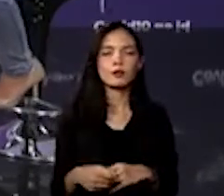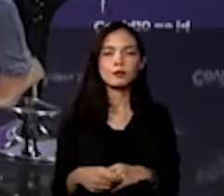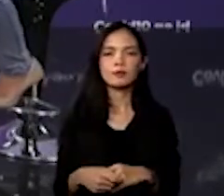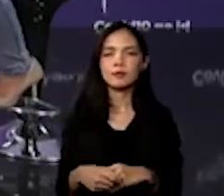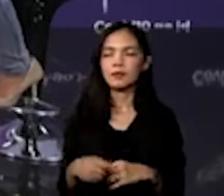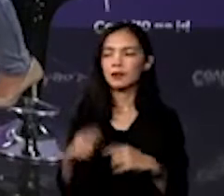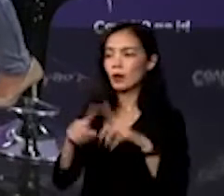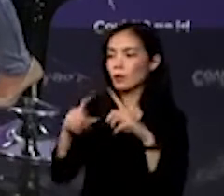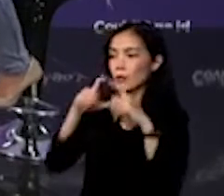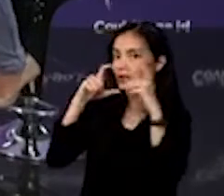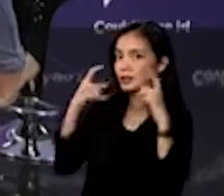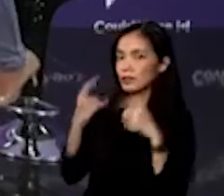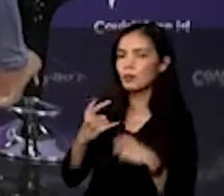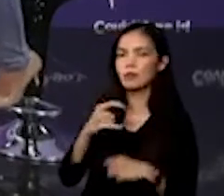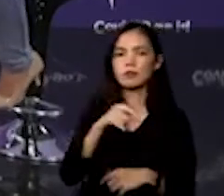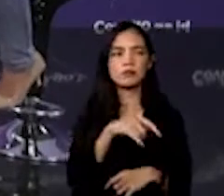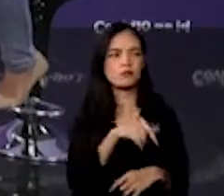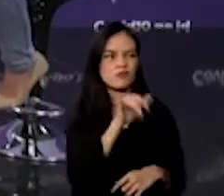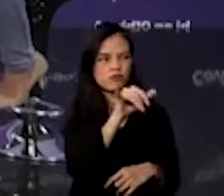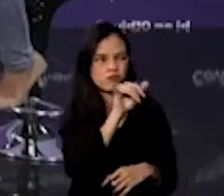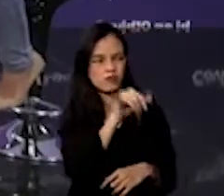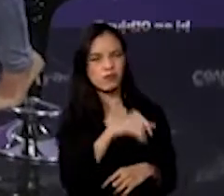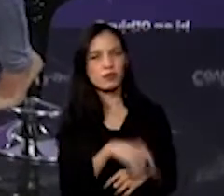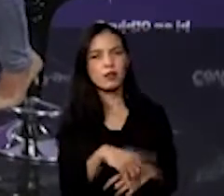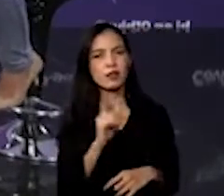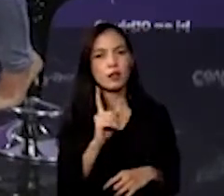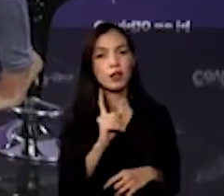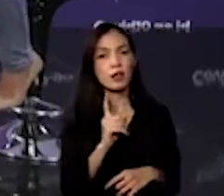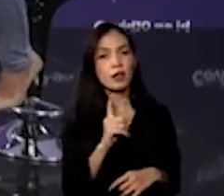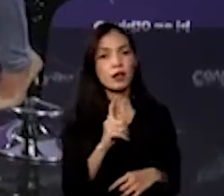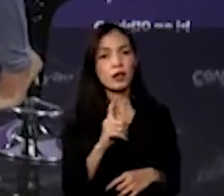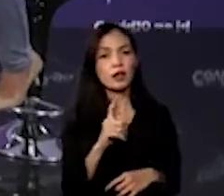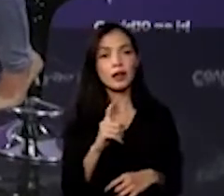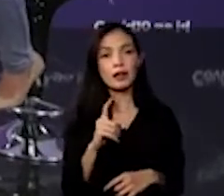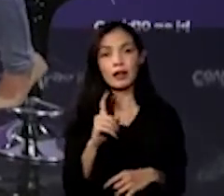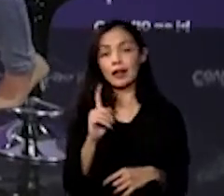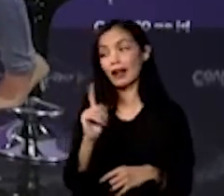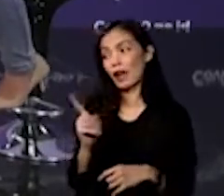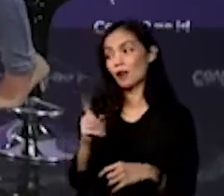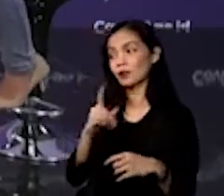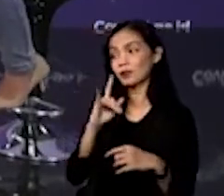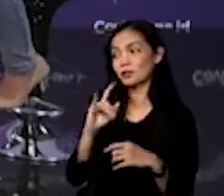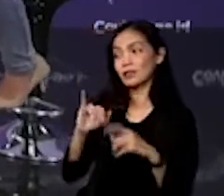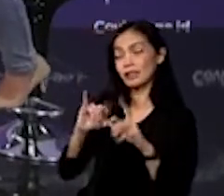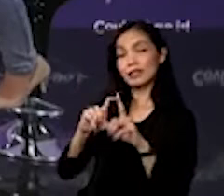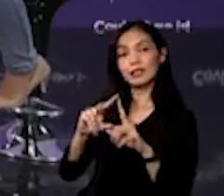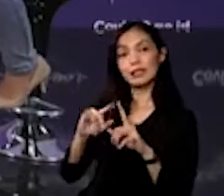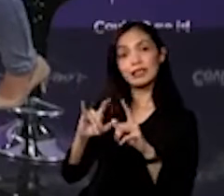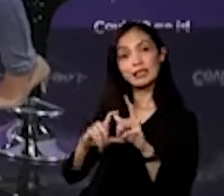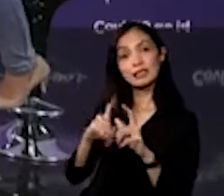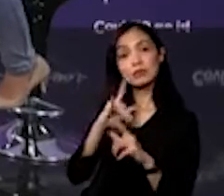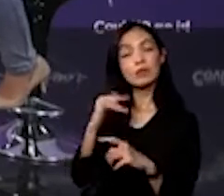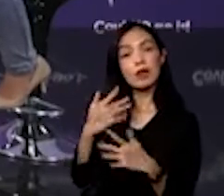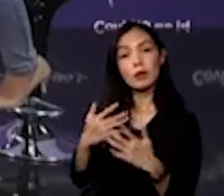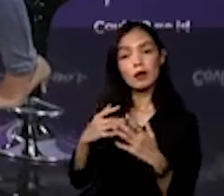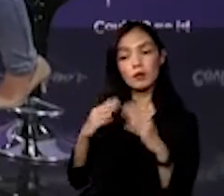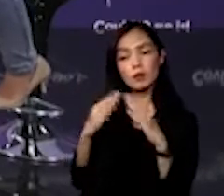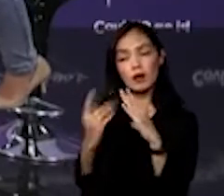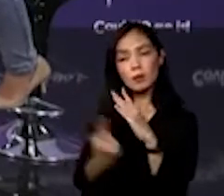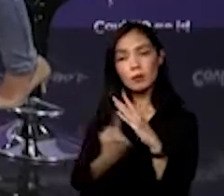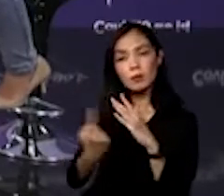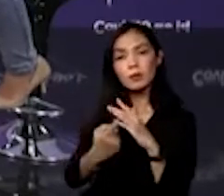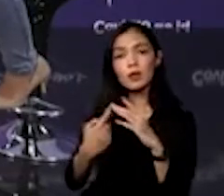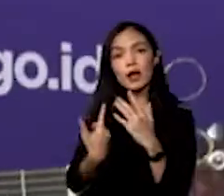Iya dong Oh mantap kalau Idris gimana dris Apa yang kamu lakukan selama olahraga di dalam rumah ataupun di luar rumah ya kalau di